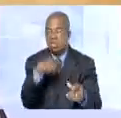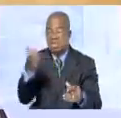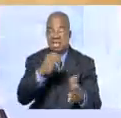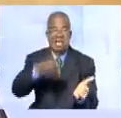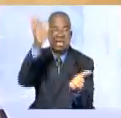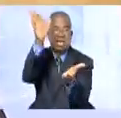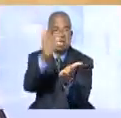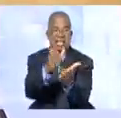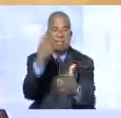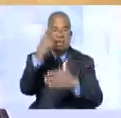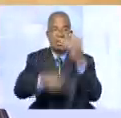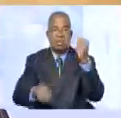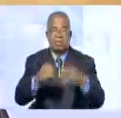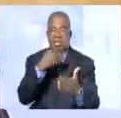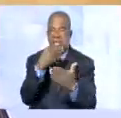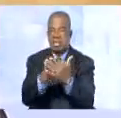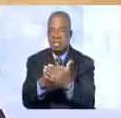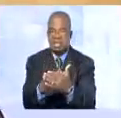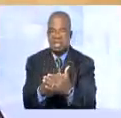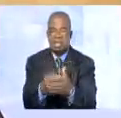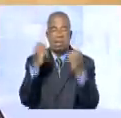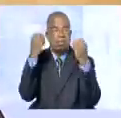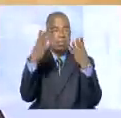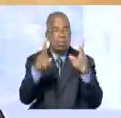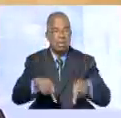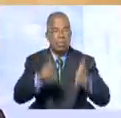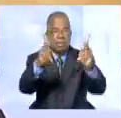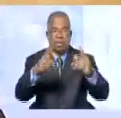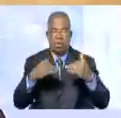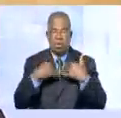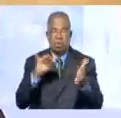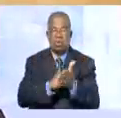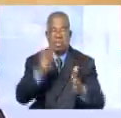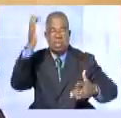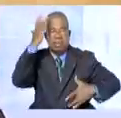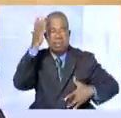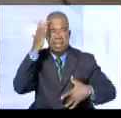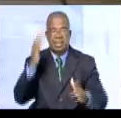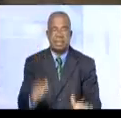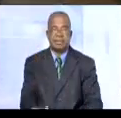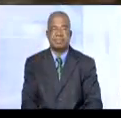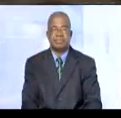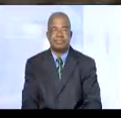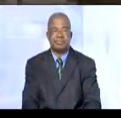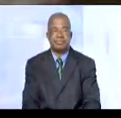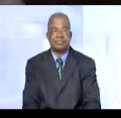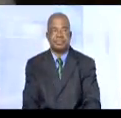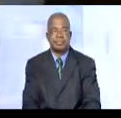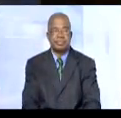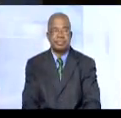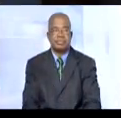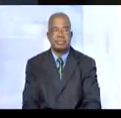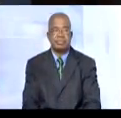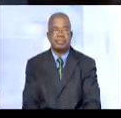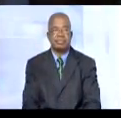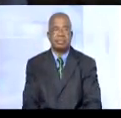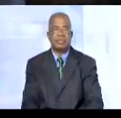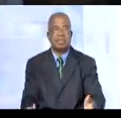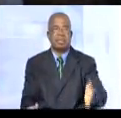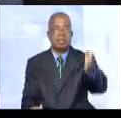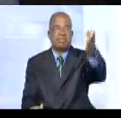1 million de personnes sont touchées par cette maladie dans notre pays. Le récit de Fatou Fofana. Alassane Traoré a 21